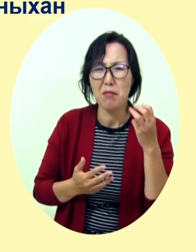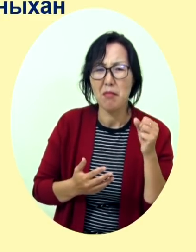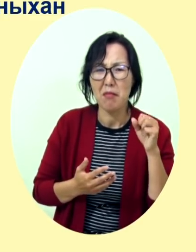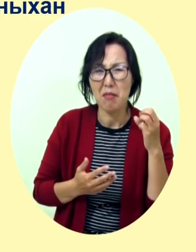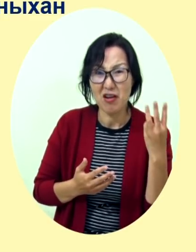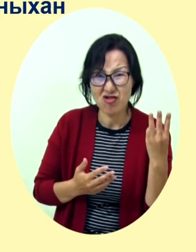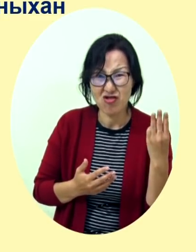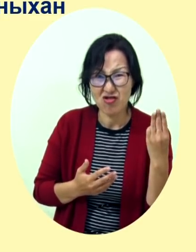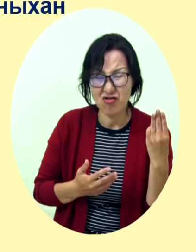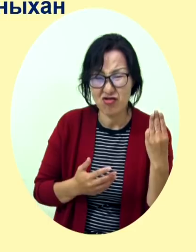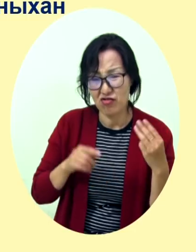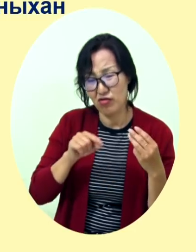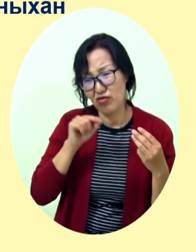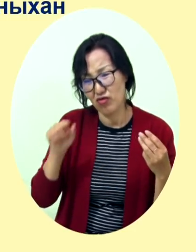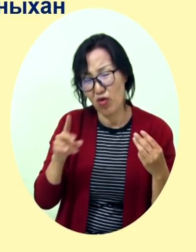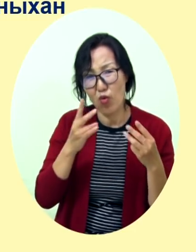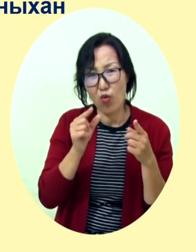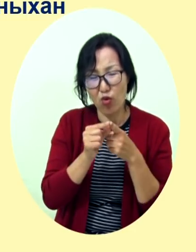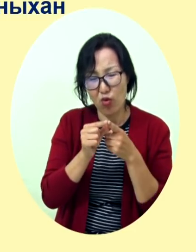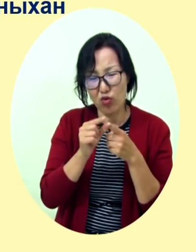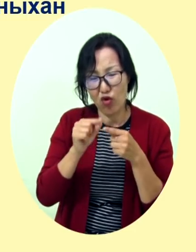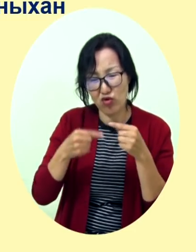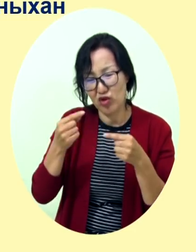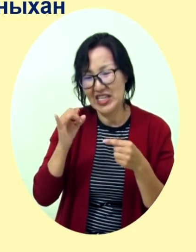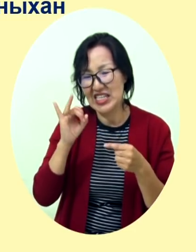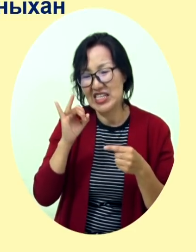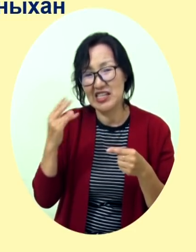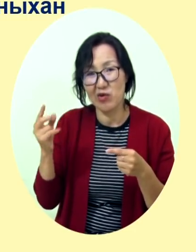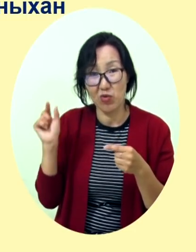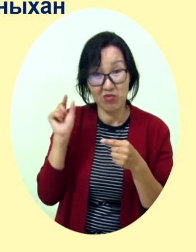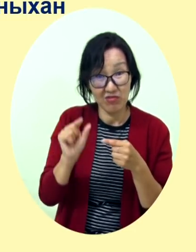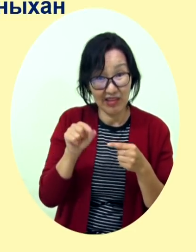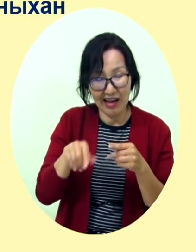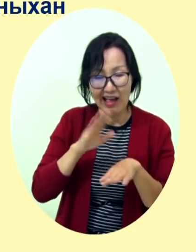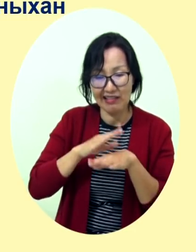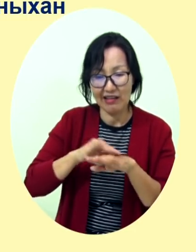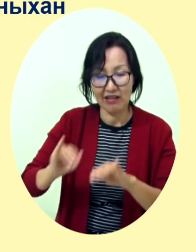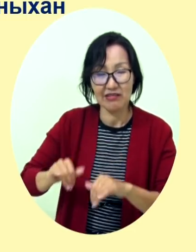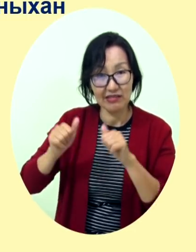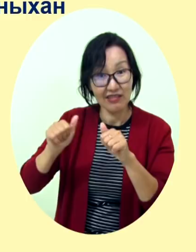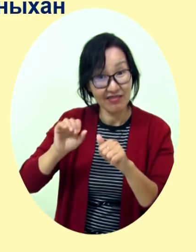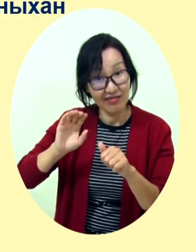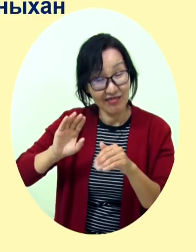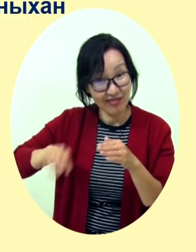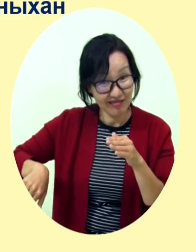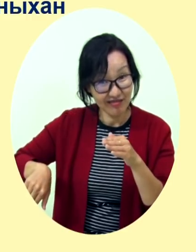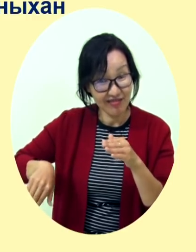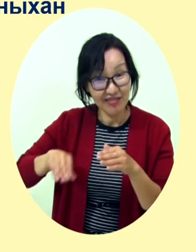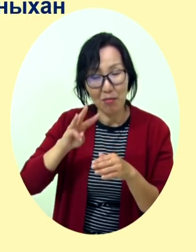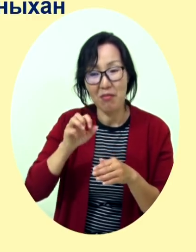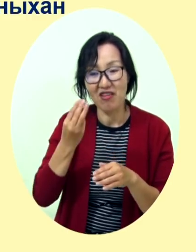үгийг өөрөөр хэлбэл энд байдаг үг нөхцөл илүүтэх гэсэн алдааг эндээс засаж маш гэдэг